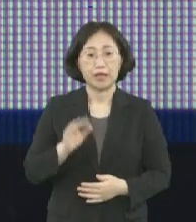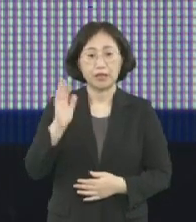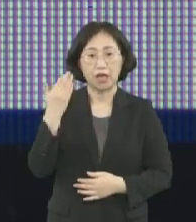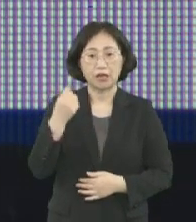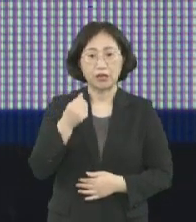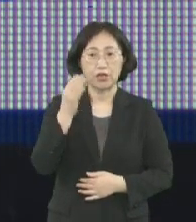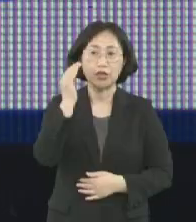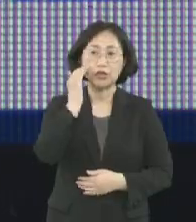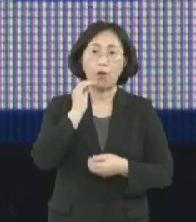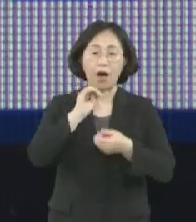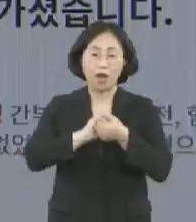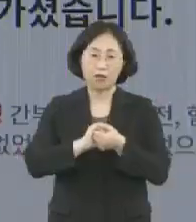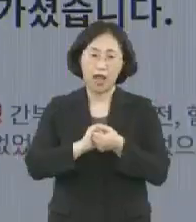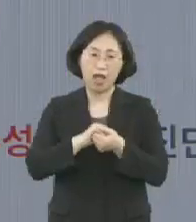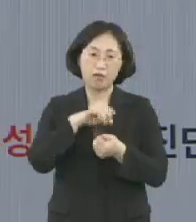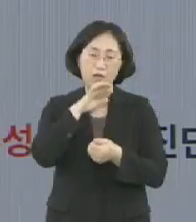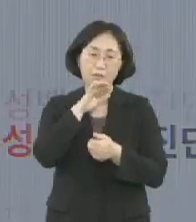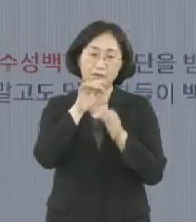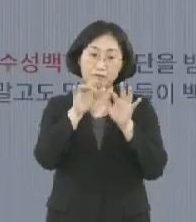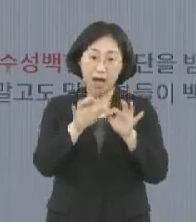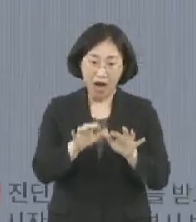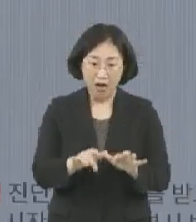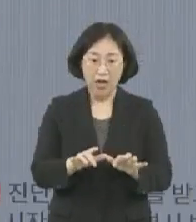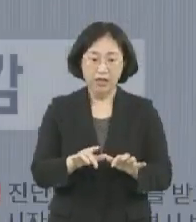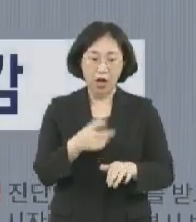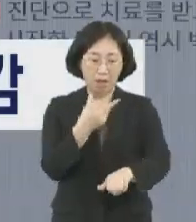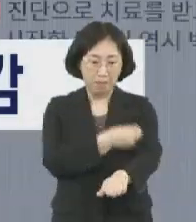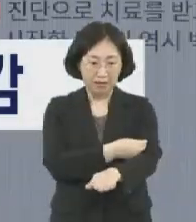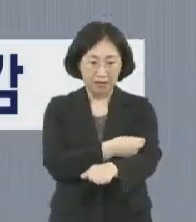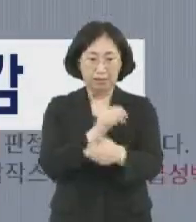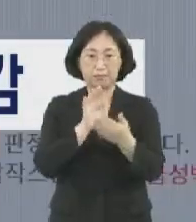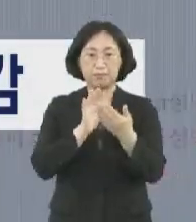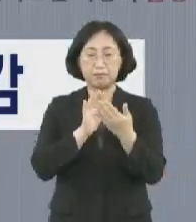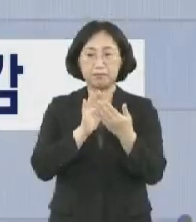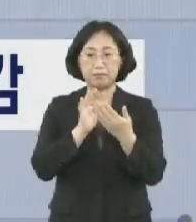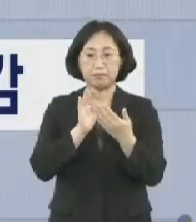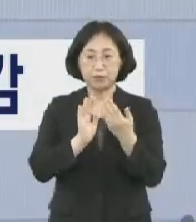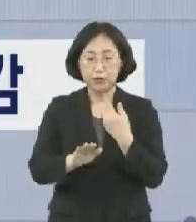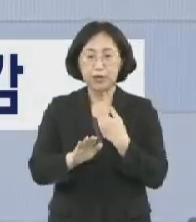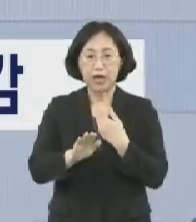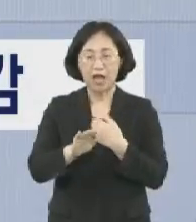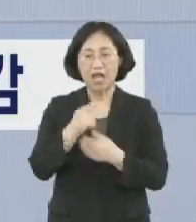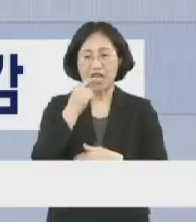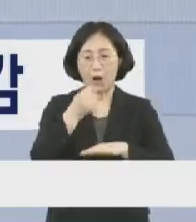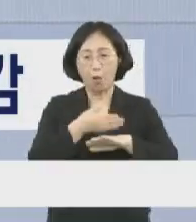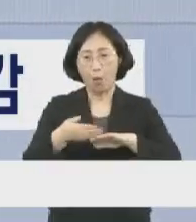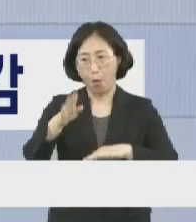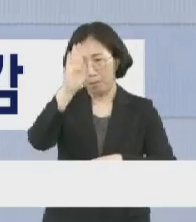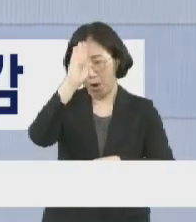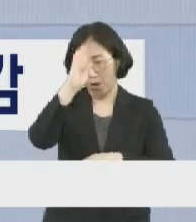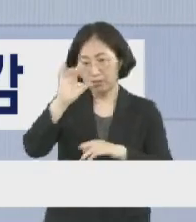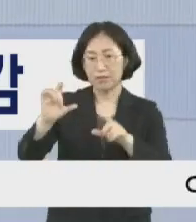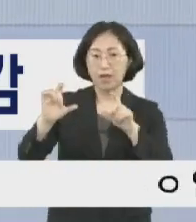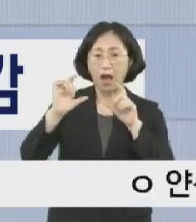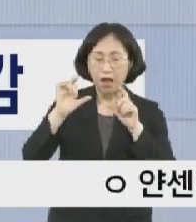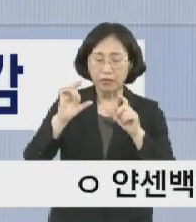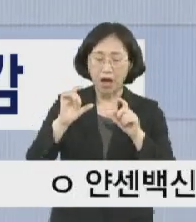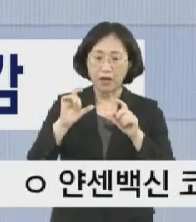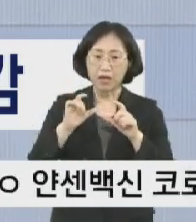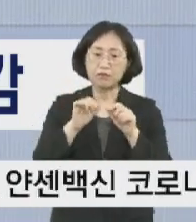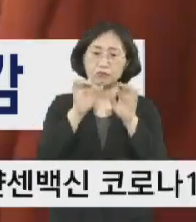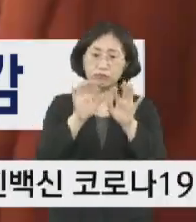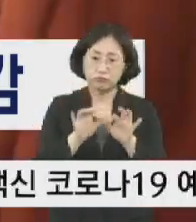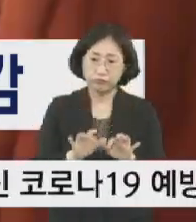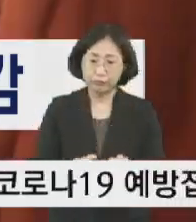최근 청와대 국민청원을 중심으로 백신 접종 후 급성 골수성 백혈병 진단을 받았다는 글이 잇따라